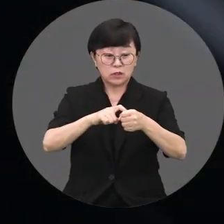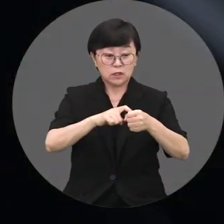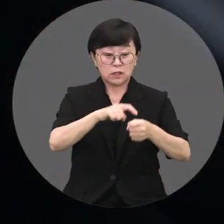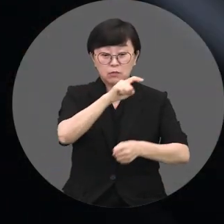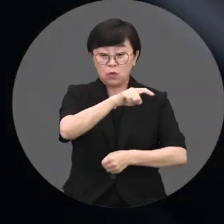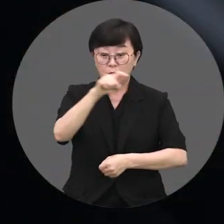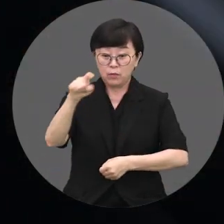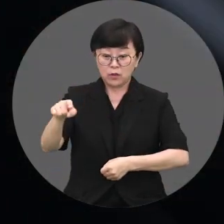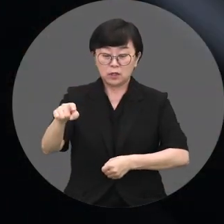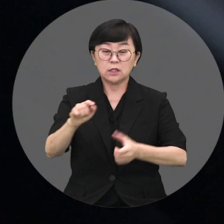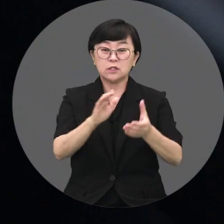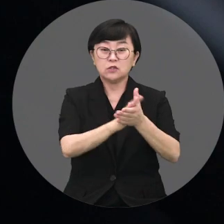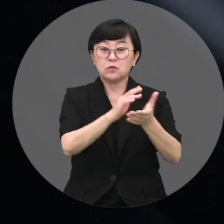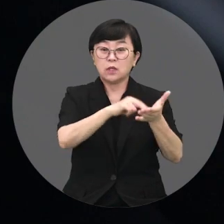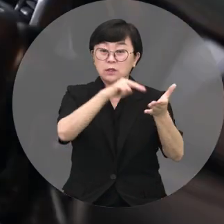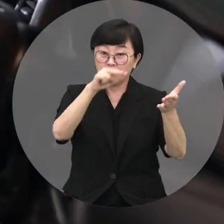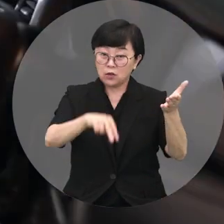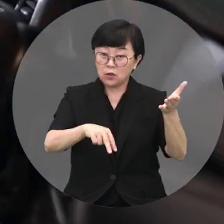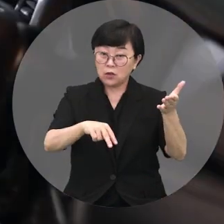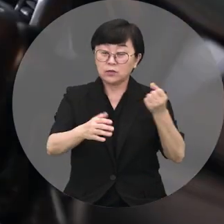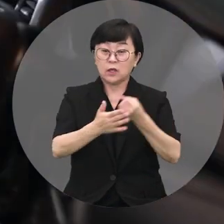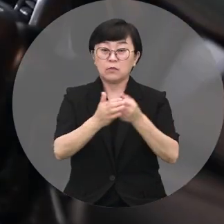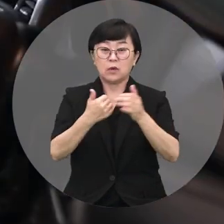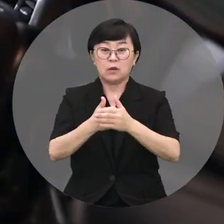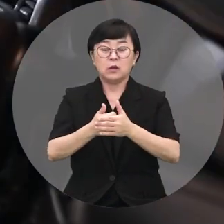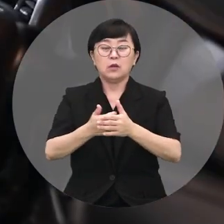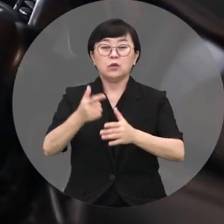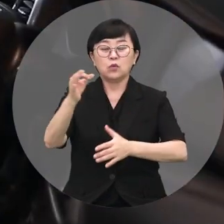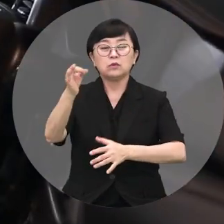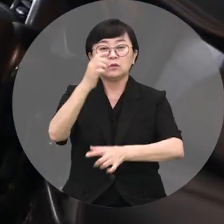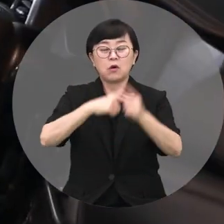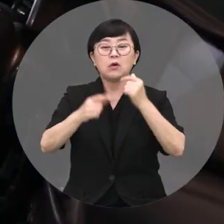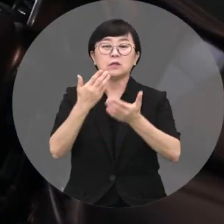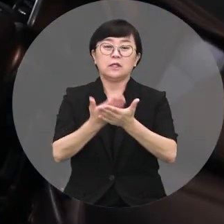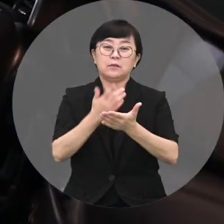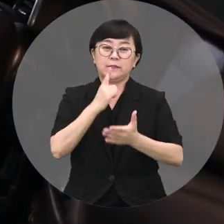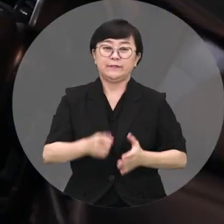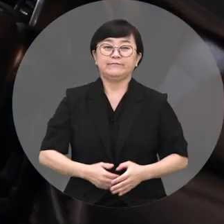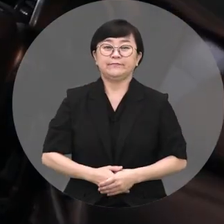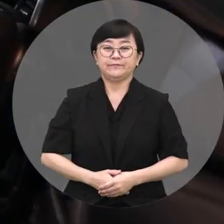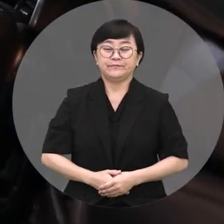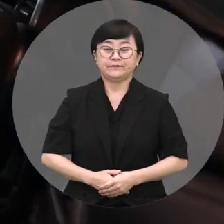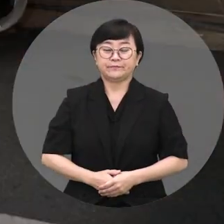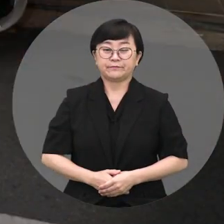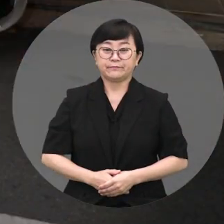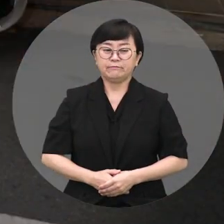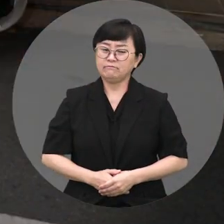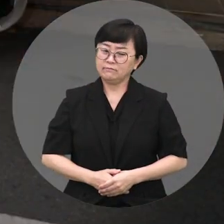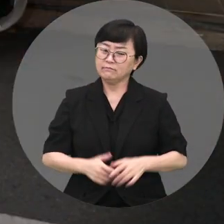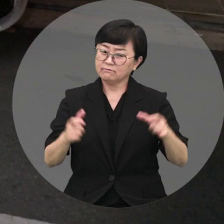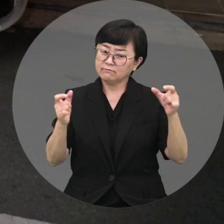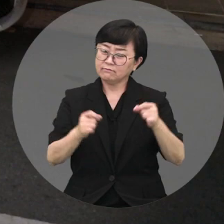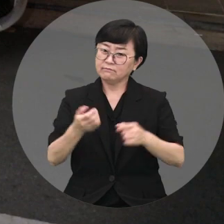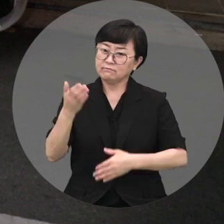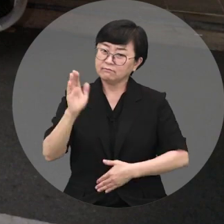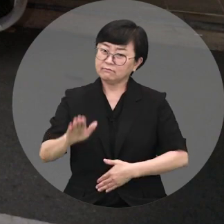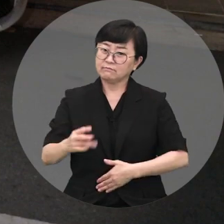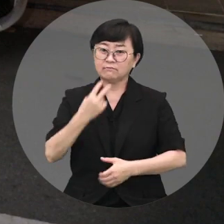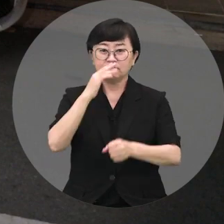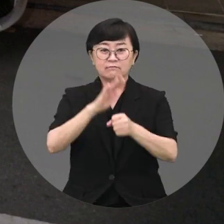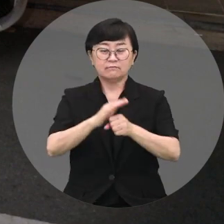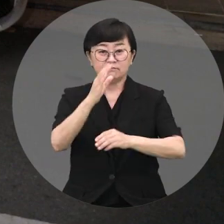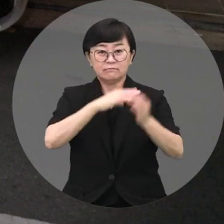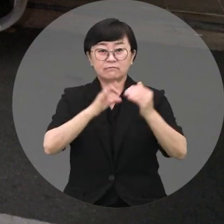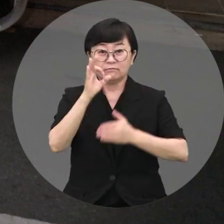길에 친구를 먼저 내려달라고 했더니 대리운전비를 더 요구하더라고요. 그리 돌아가는 길도 아닌데 어이없게 추가